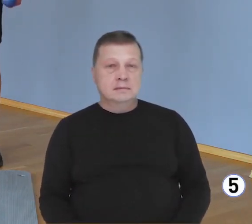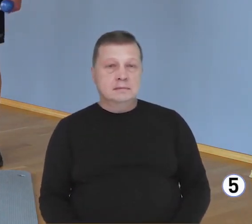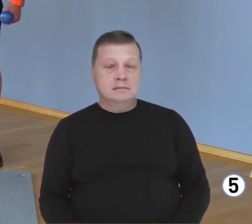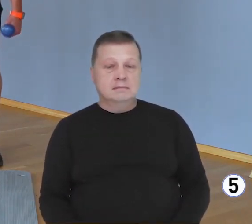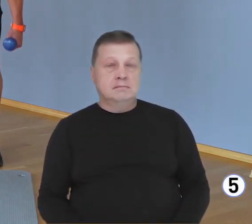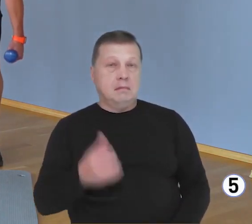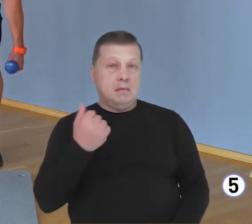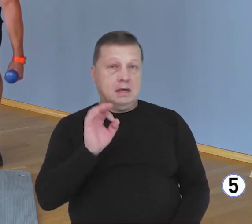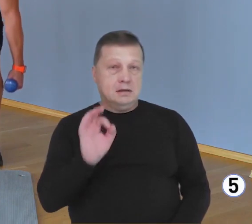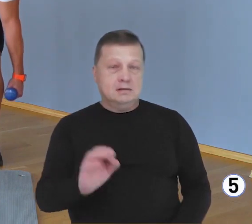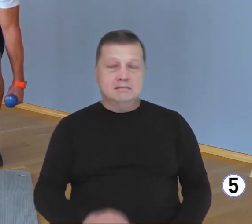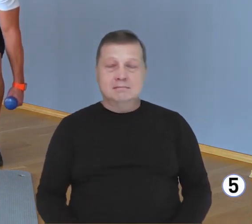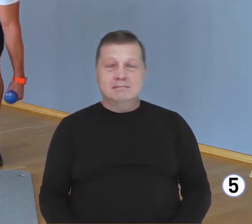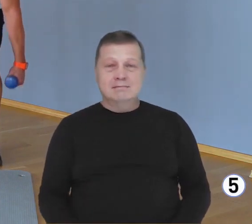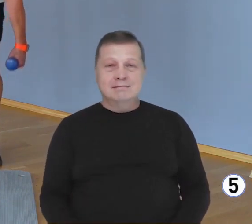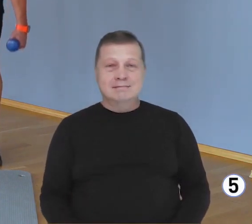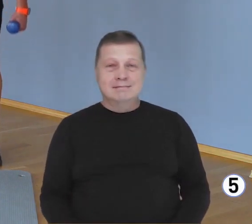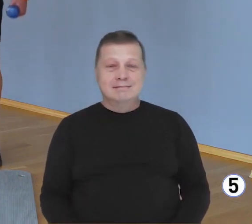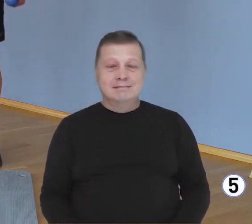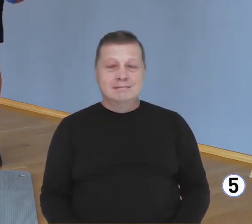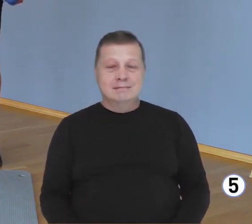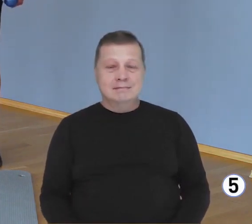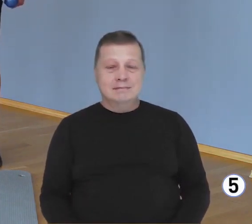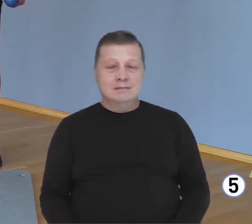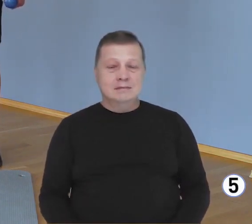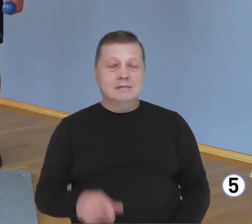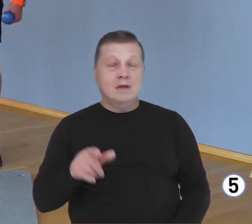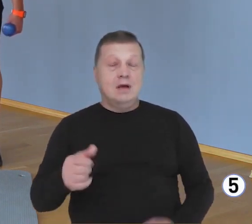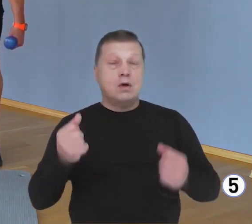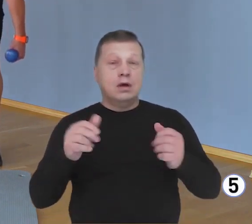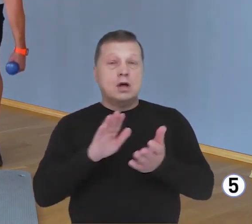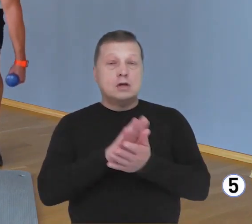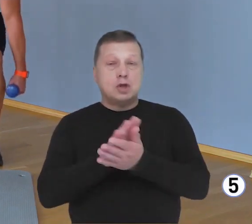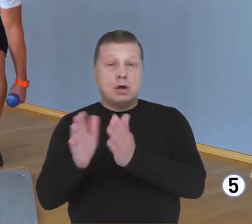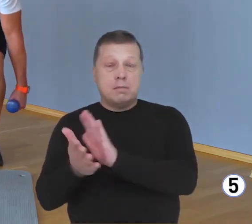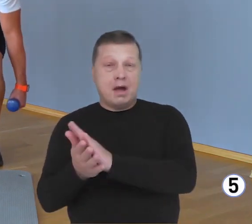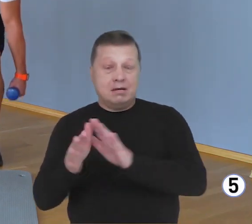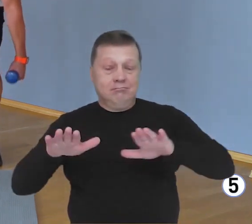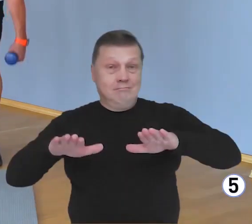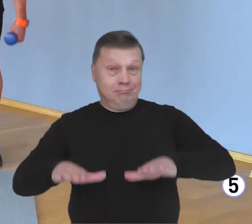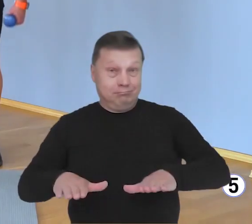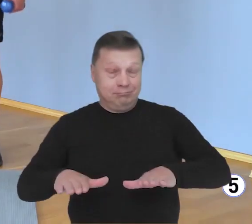Wydech. Bardzo dobrze. Pamiętaj, ciężar ciała na całej stopie.